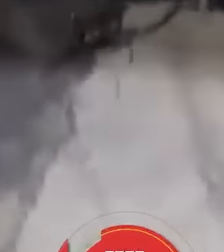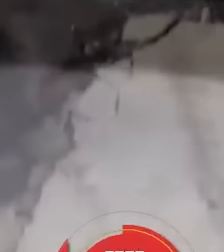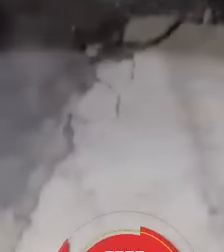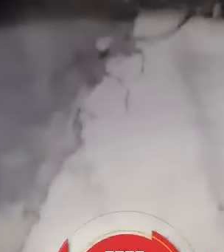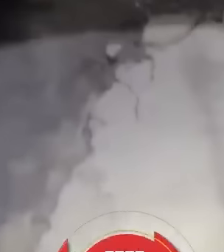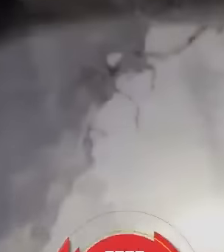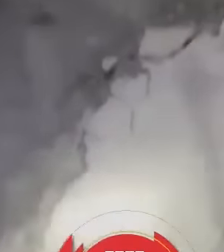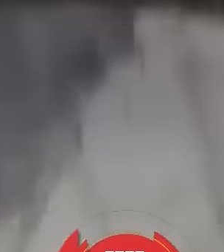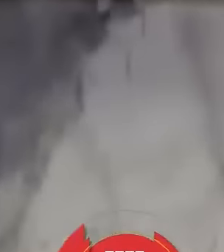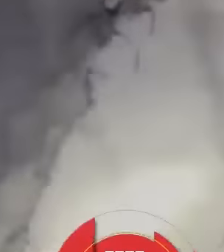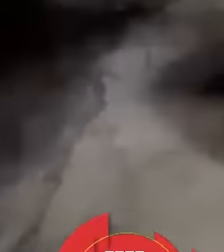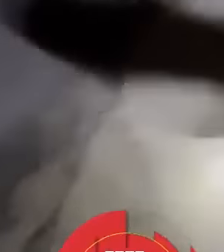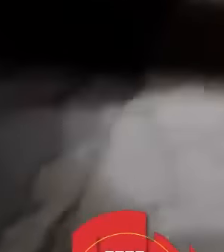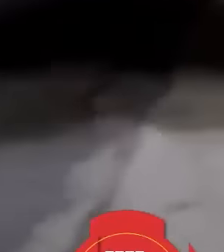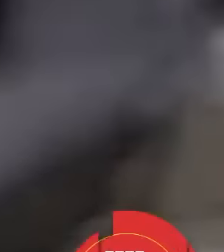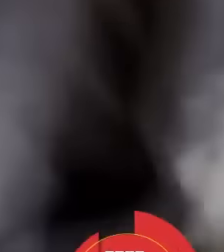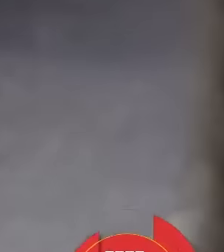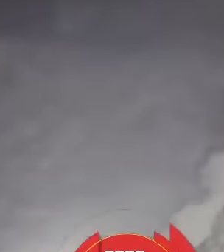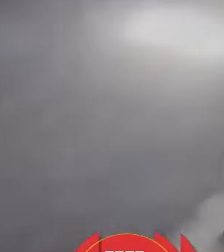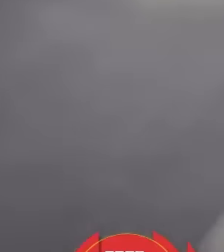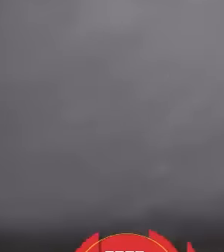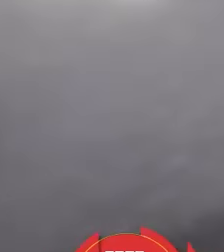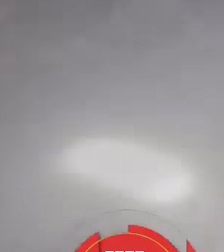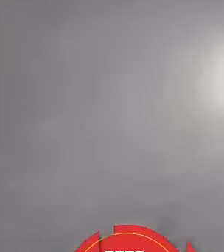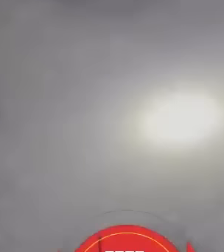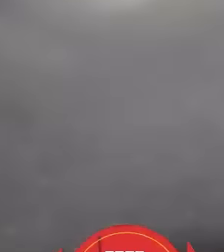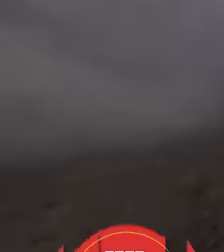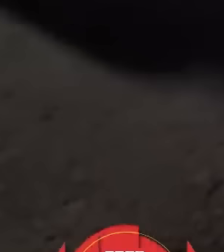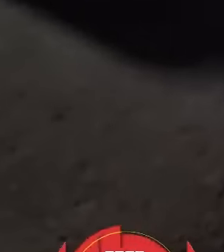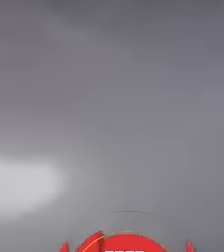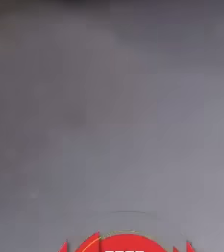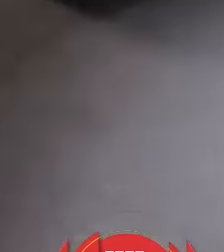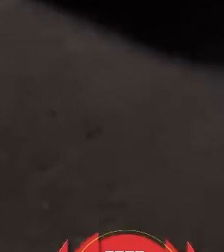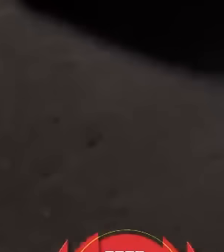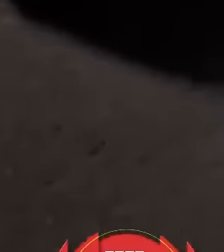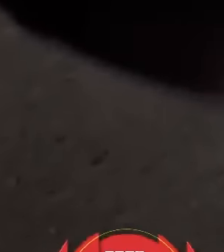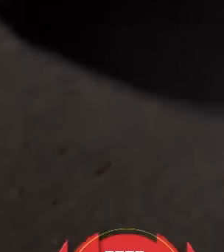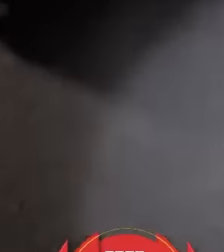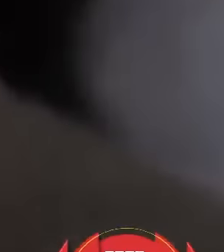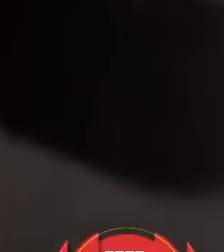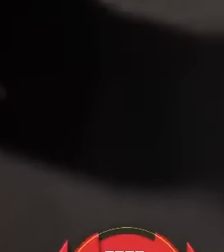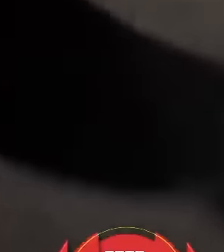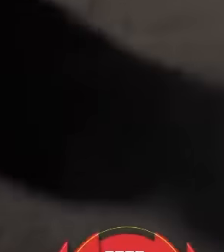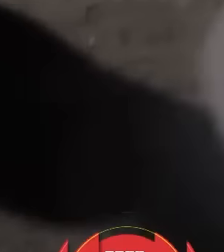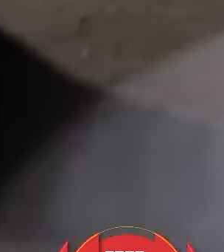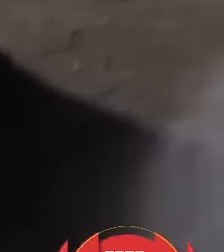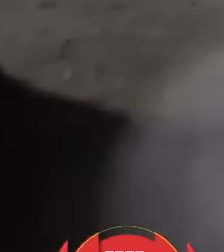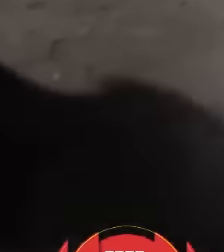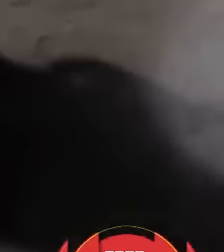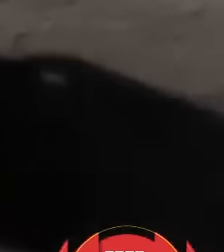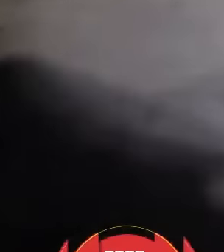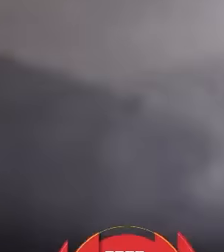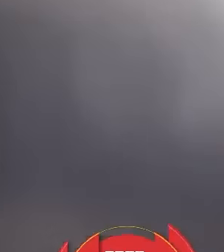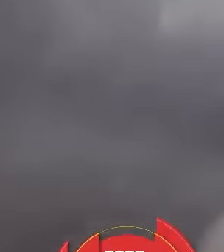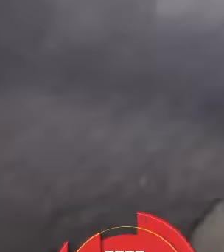งเจ้าหน้าที่ชาวบ้านเนี่ยนะคะเรียกให้ออกมากลางซอยอันเนี้ยเนี่ยยังหยอกกันอยู่ยังหยอกก็ดูเขาเชื่องนะแต่ไอ้ด้วยความที่ว่า